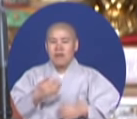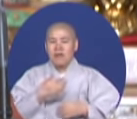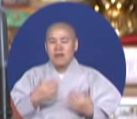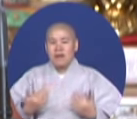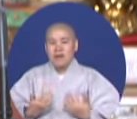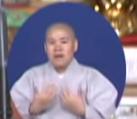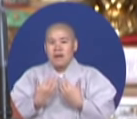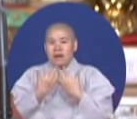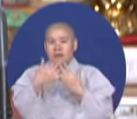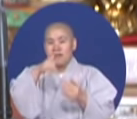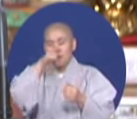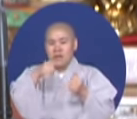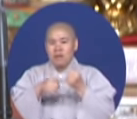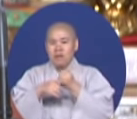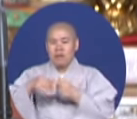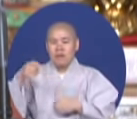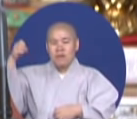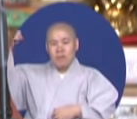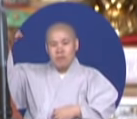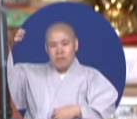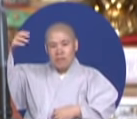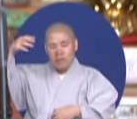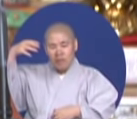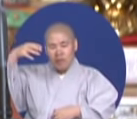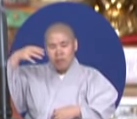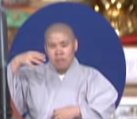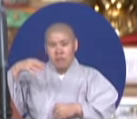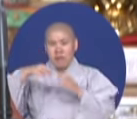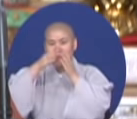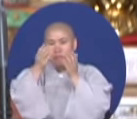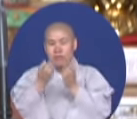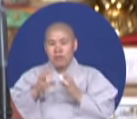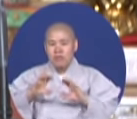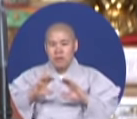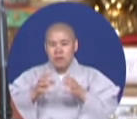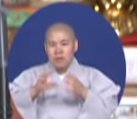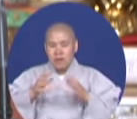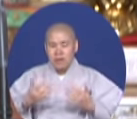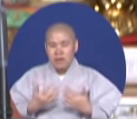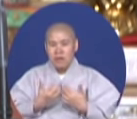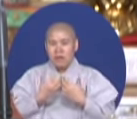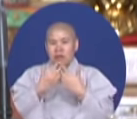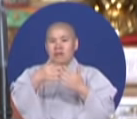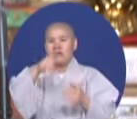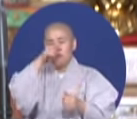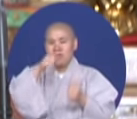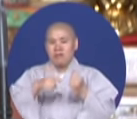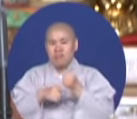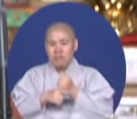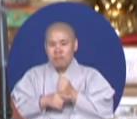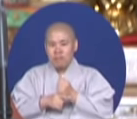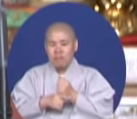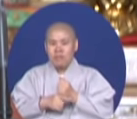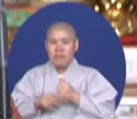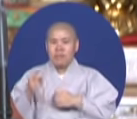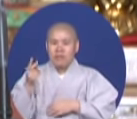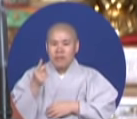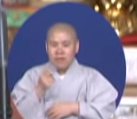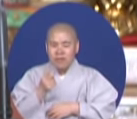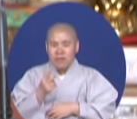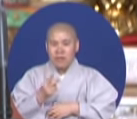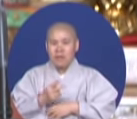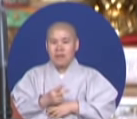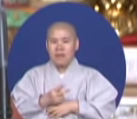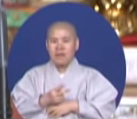그게 광명조요 변시방이라 무서운 말씀이에요. 그리고